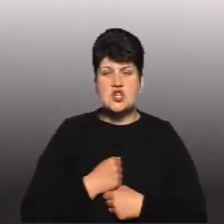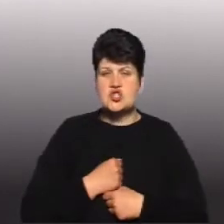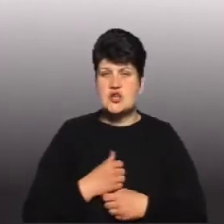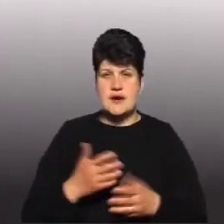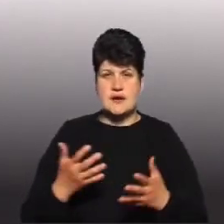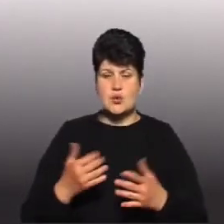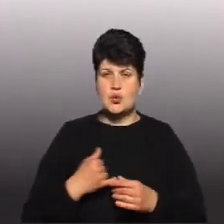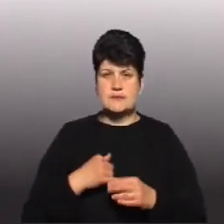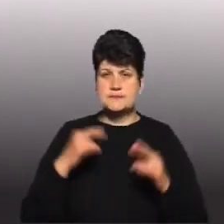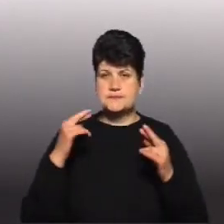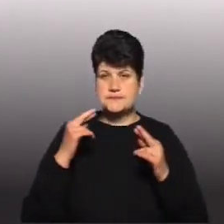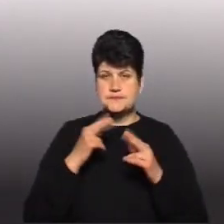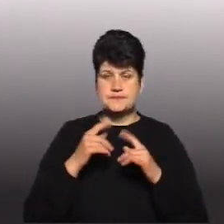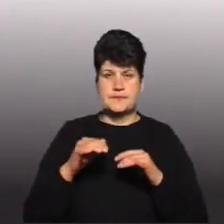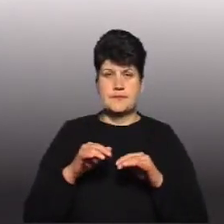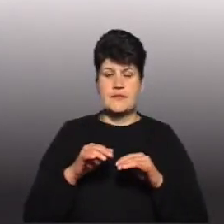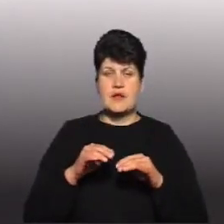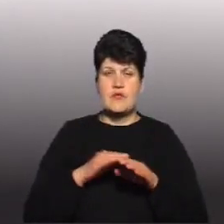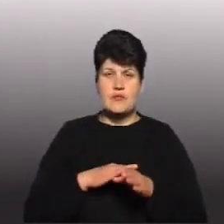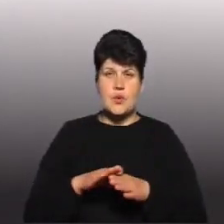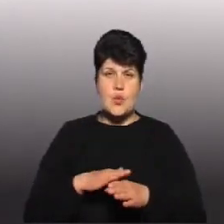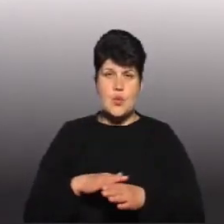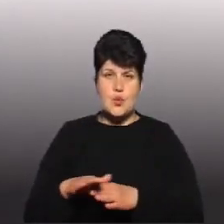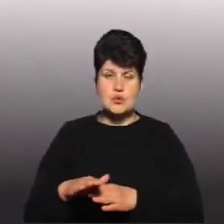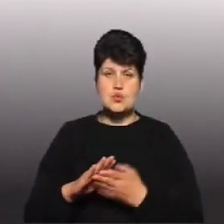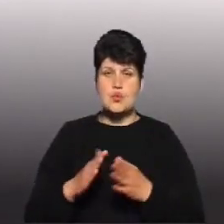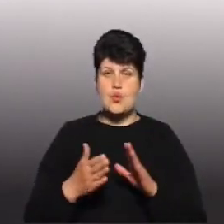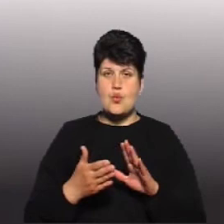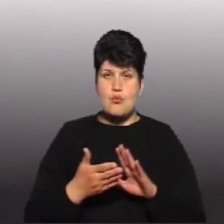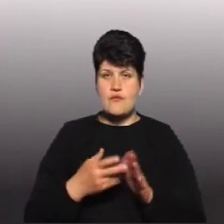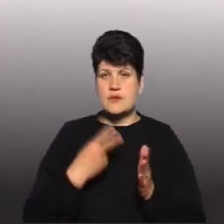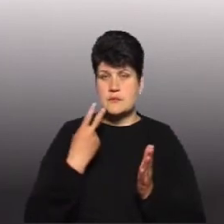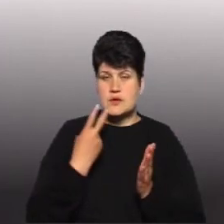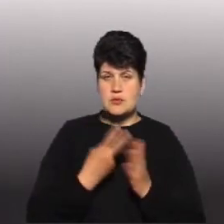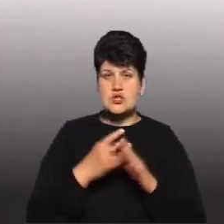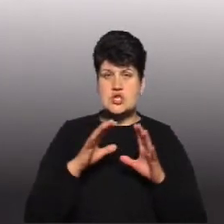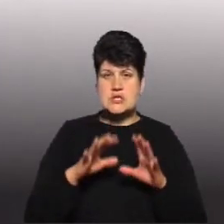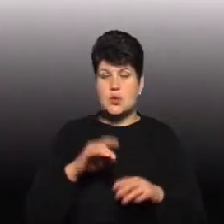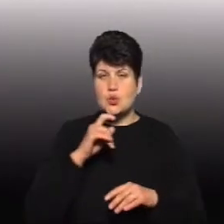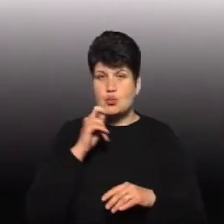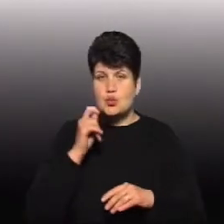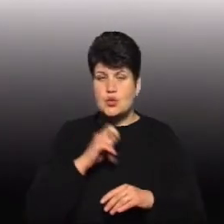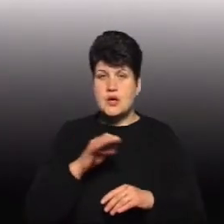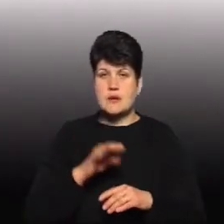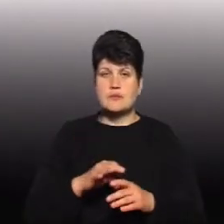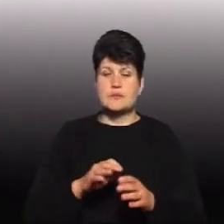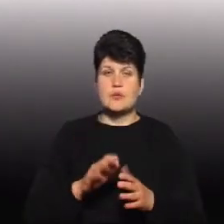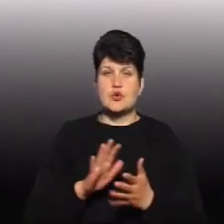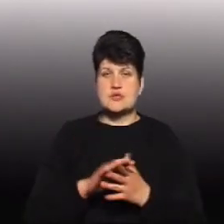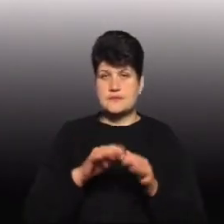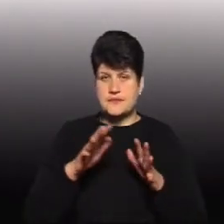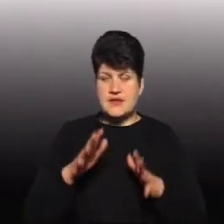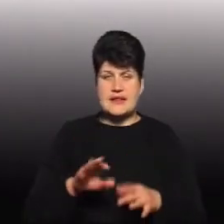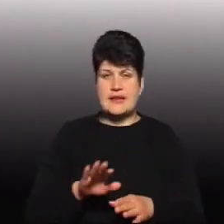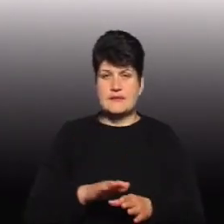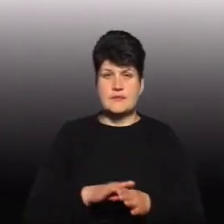чином виконуються умови, передбачені законом України про відходи, і безпосередньо не дотримуються вимоги